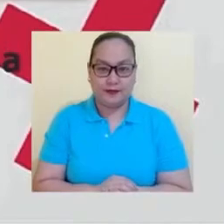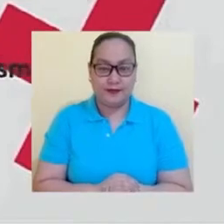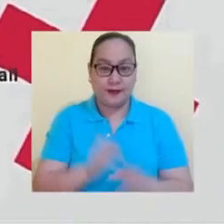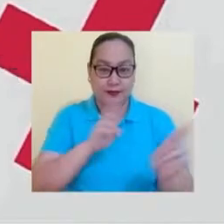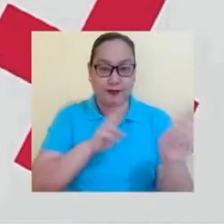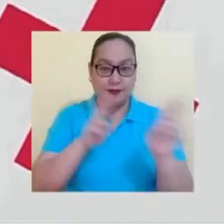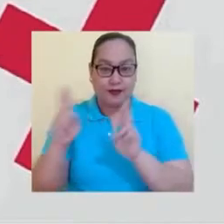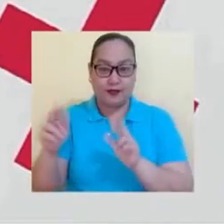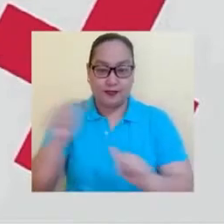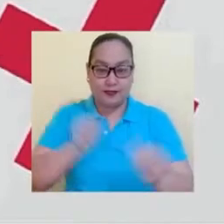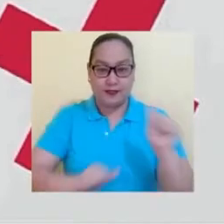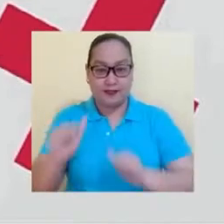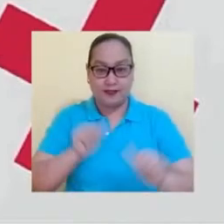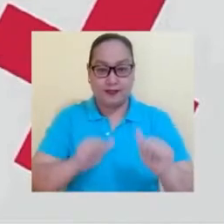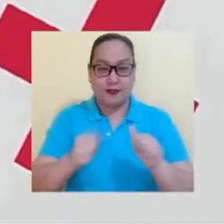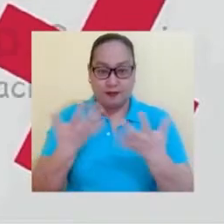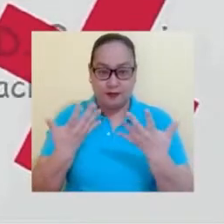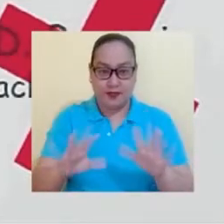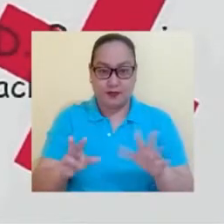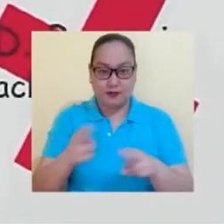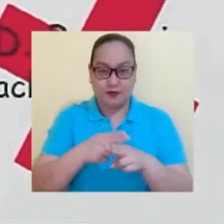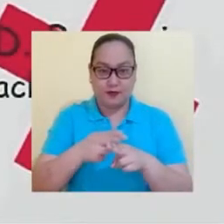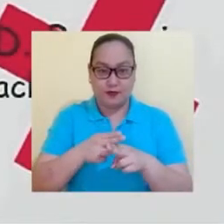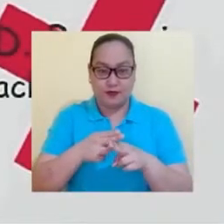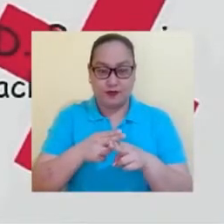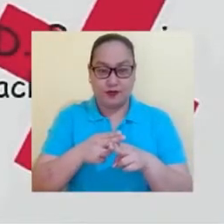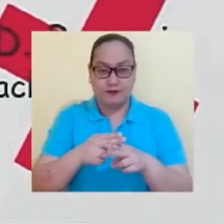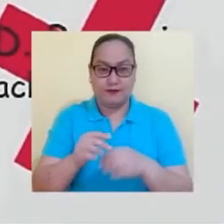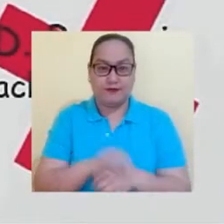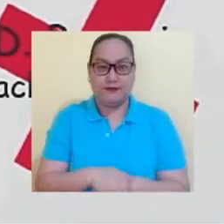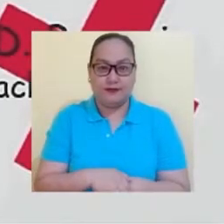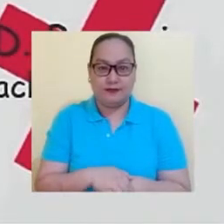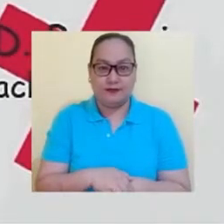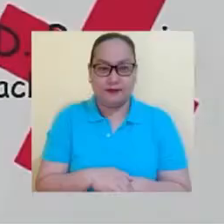Be ready for an activity after a short break.